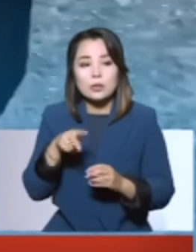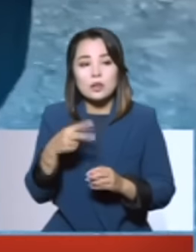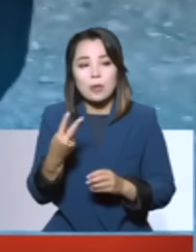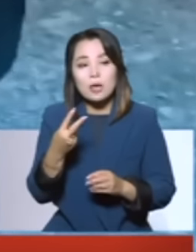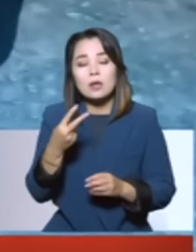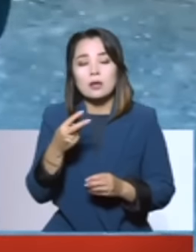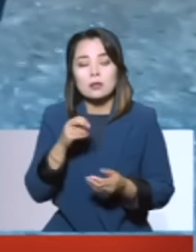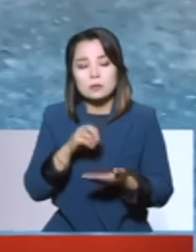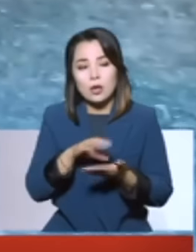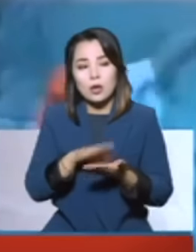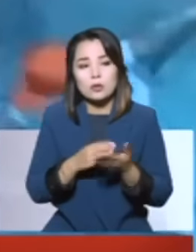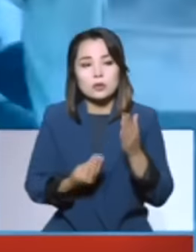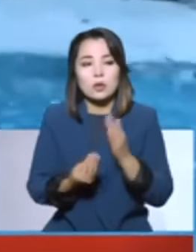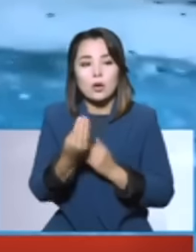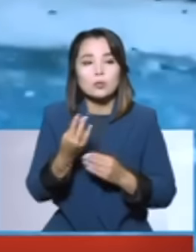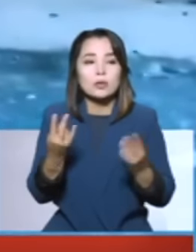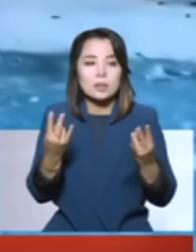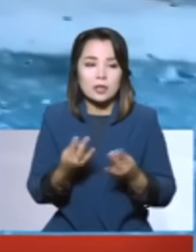қажет.